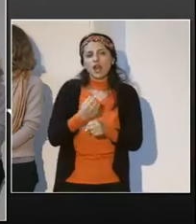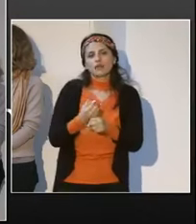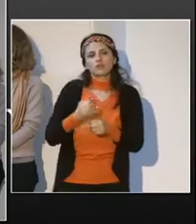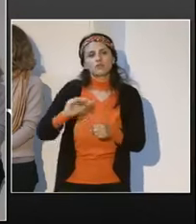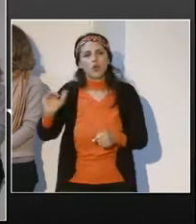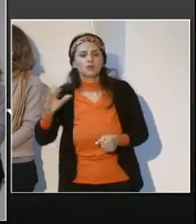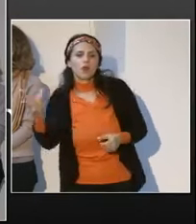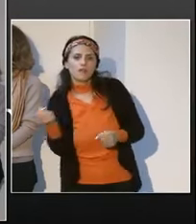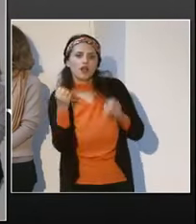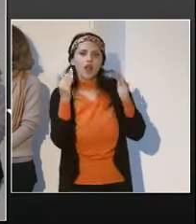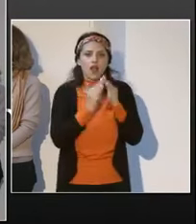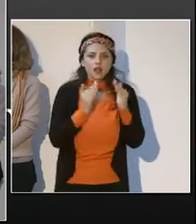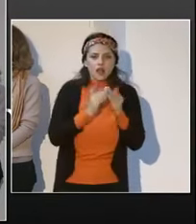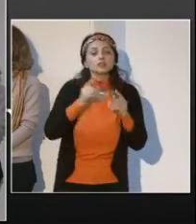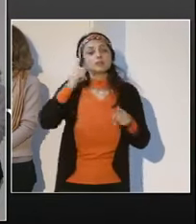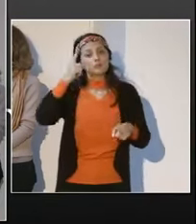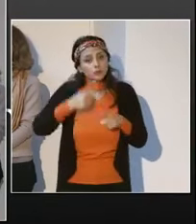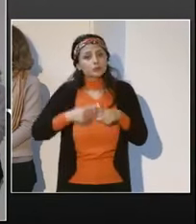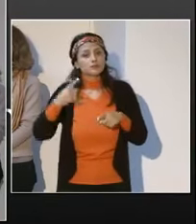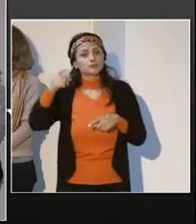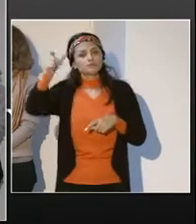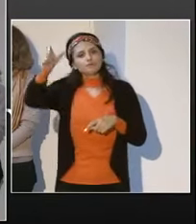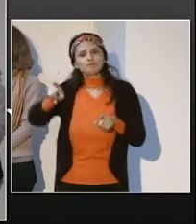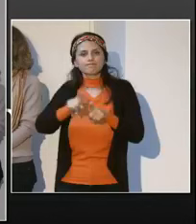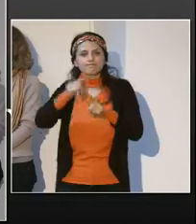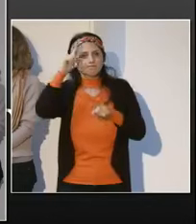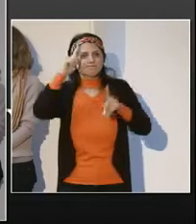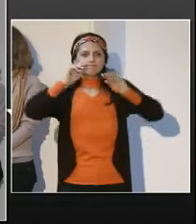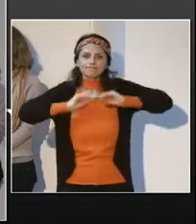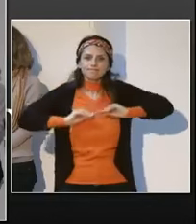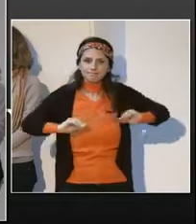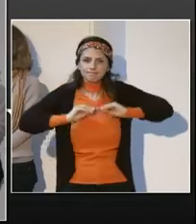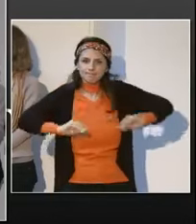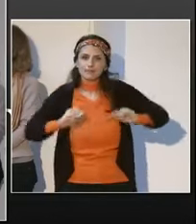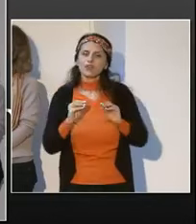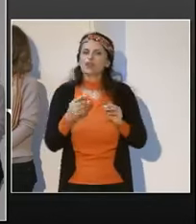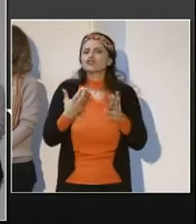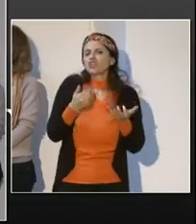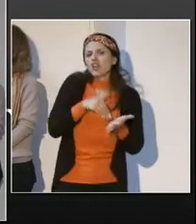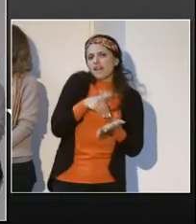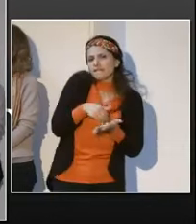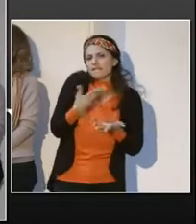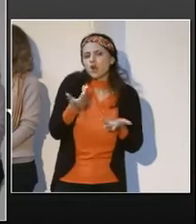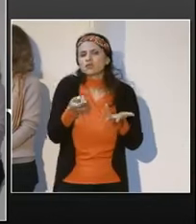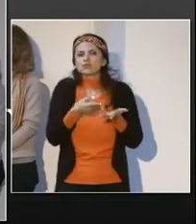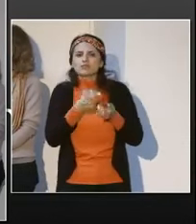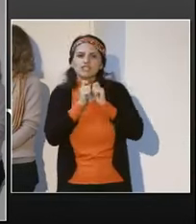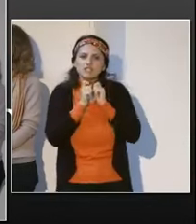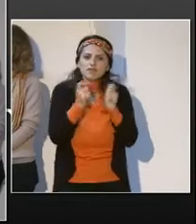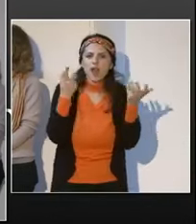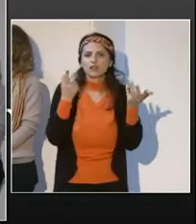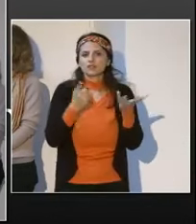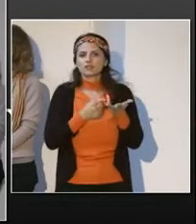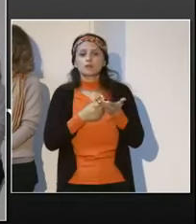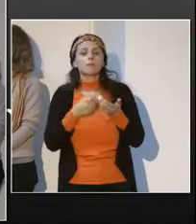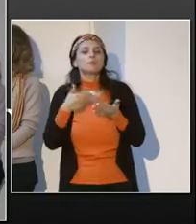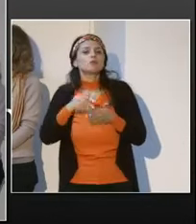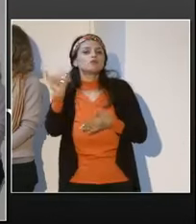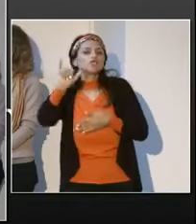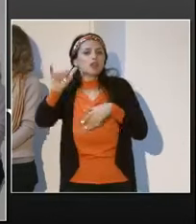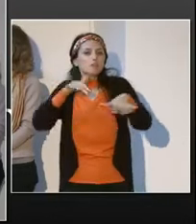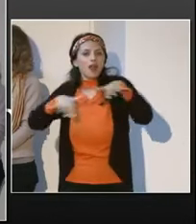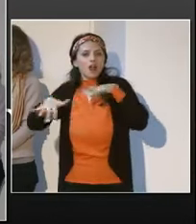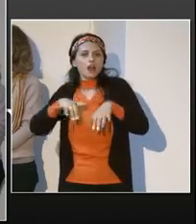îndrumare și consiliere pentru managerii de caz din directiile generale de asistenta sociala